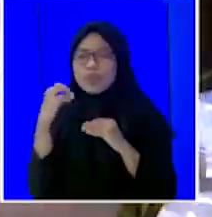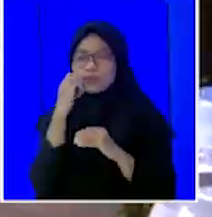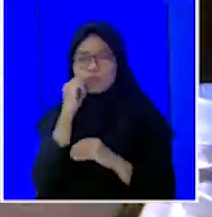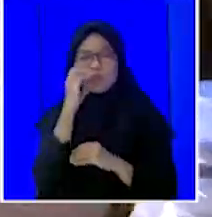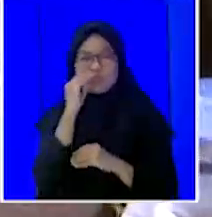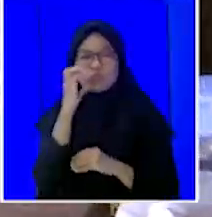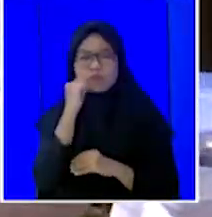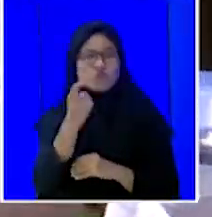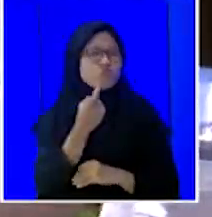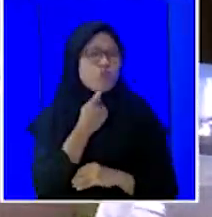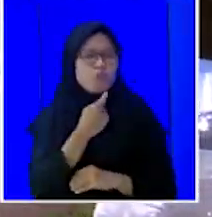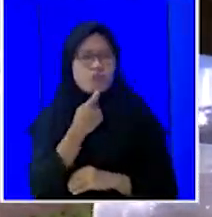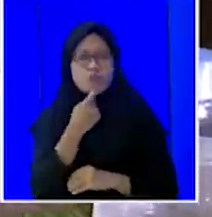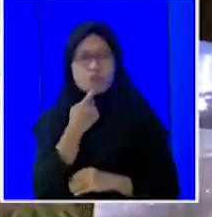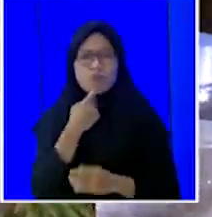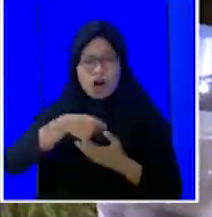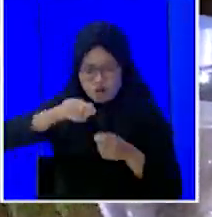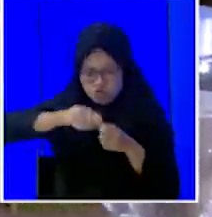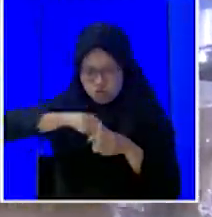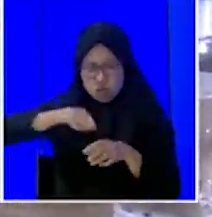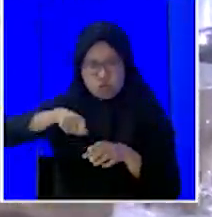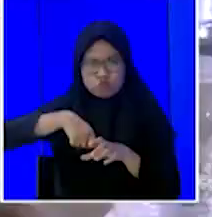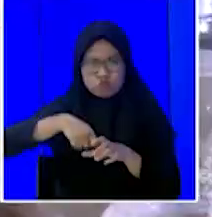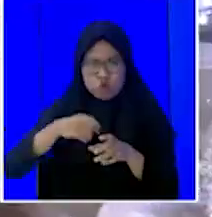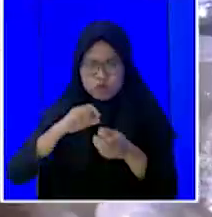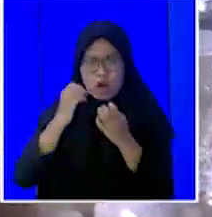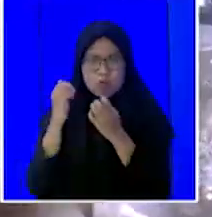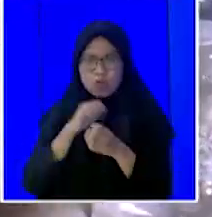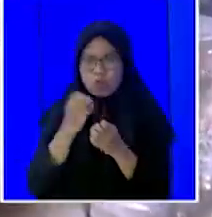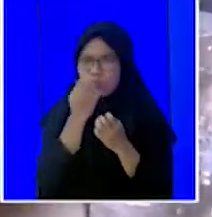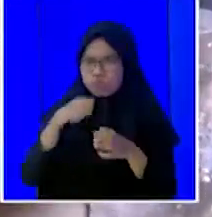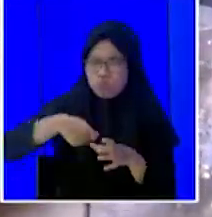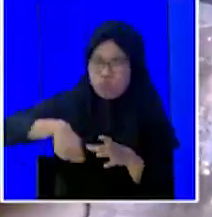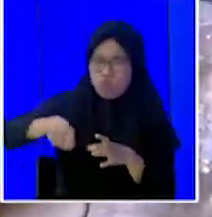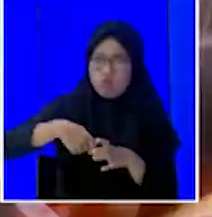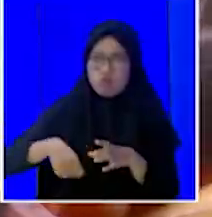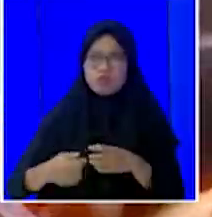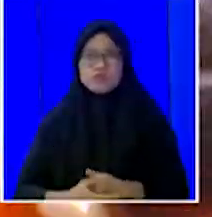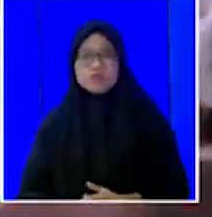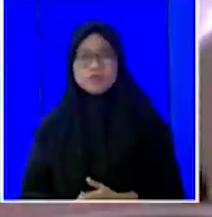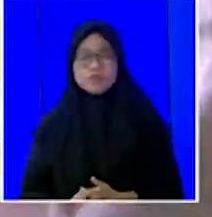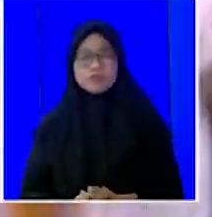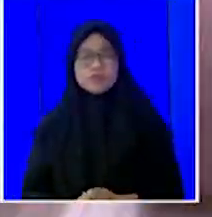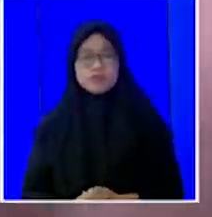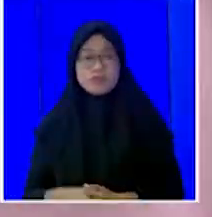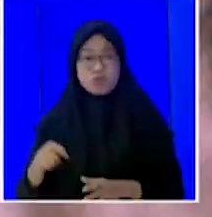Sekarang kita cobain buat kita cocolin ke bumbu si barbeque-nya.